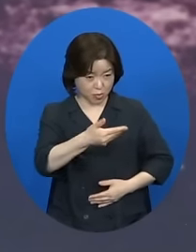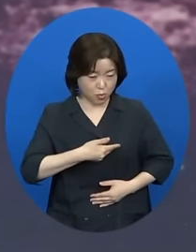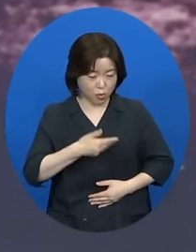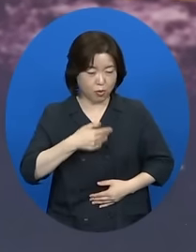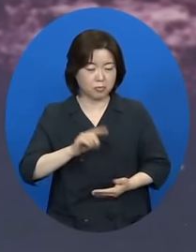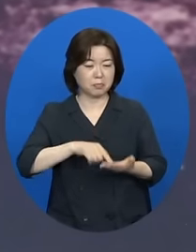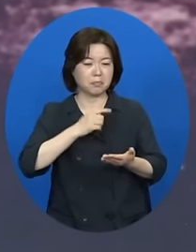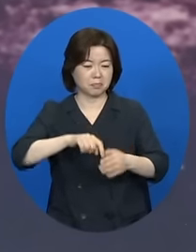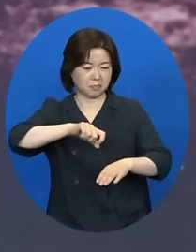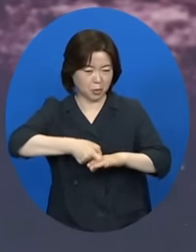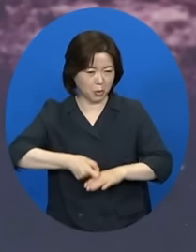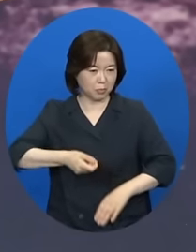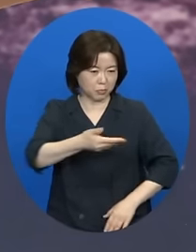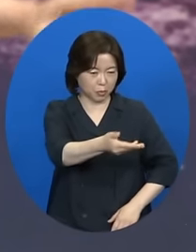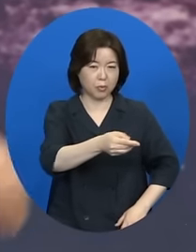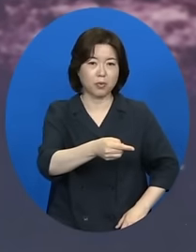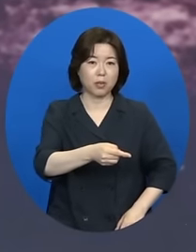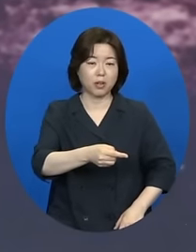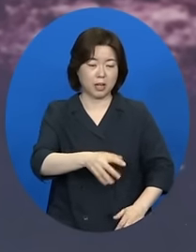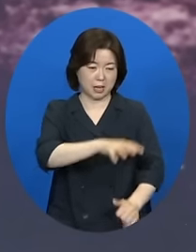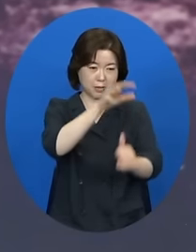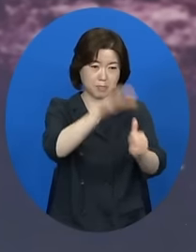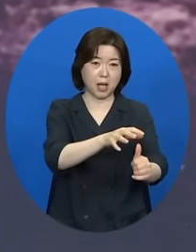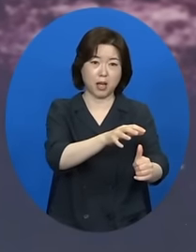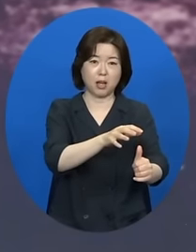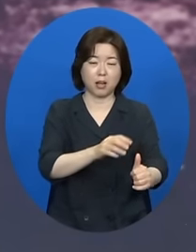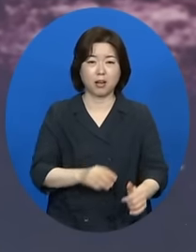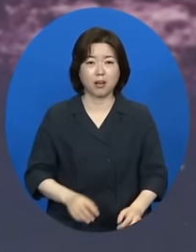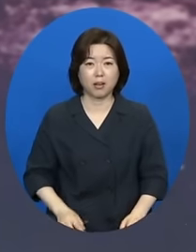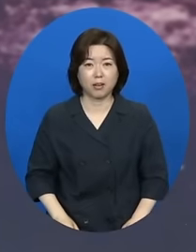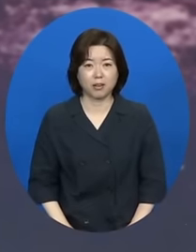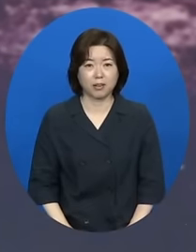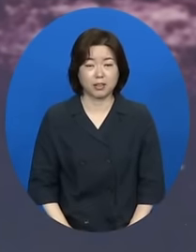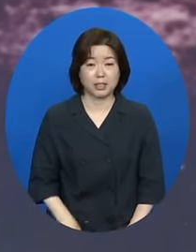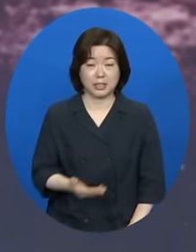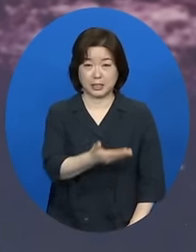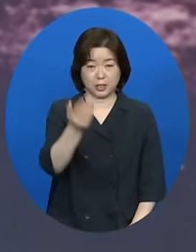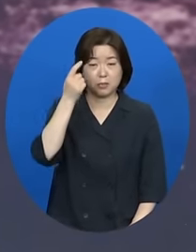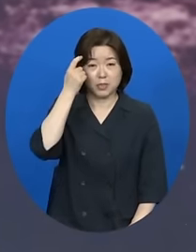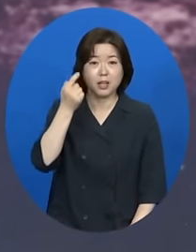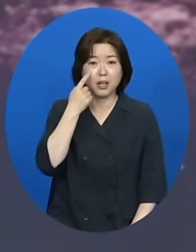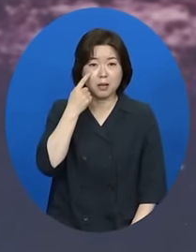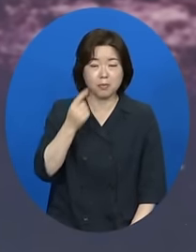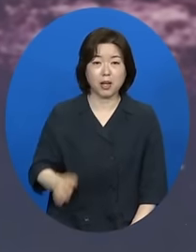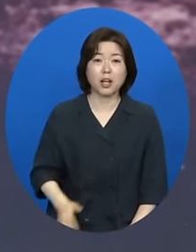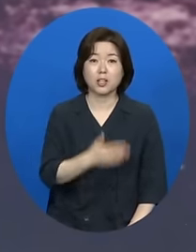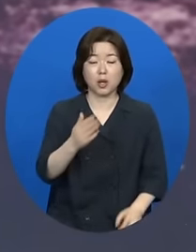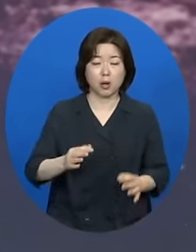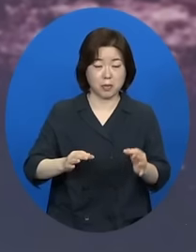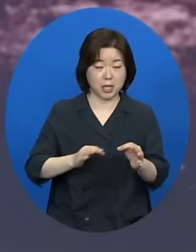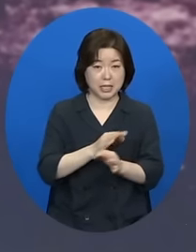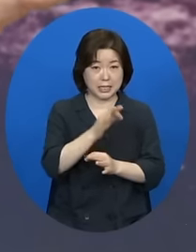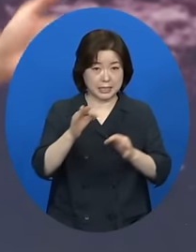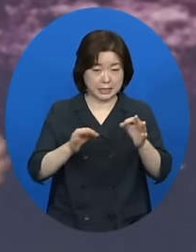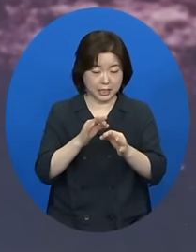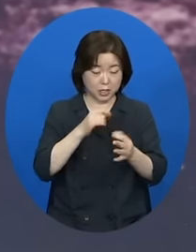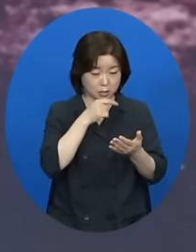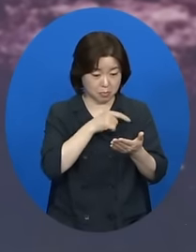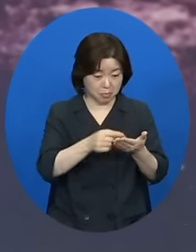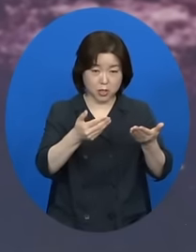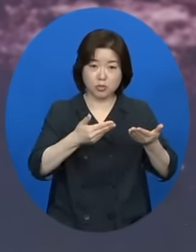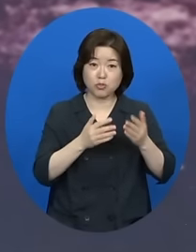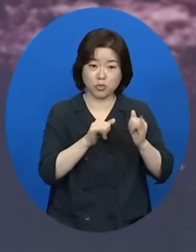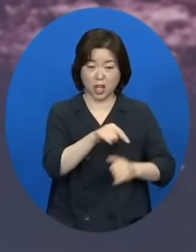받아서 처벌을 받아야 된다라고 감옥에 넣었어요. 여러분 생각해 보세요. 여러분에게 재정적인 피해를 끼친 사람이 있다고